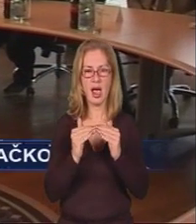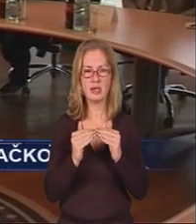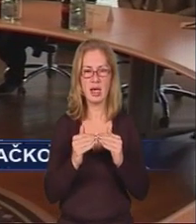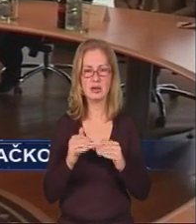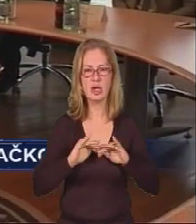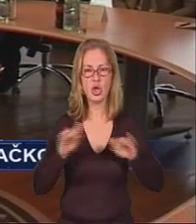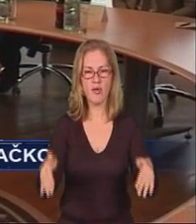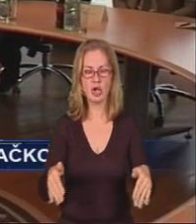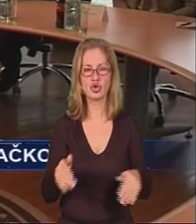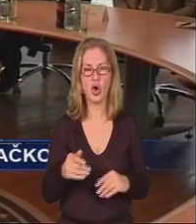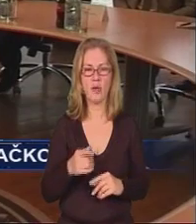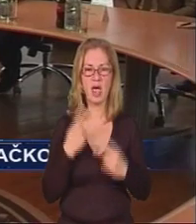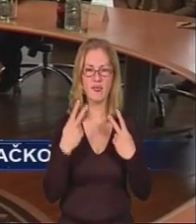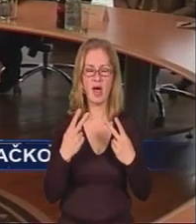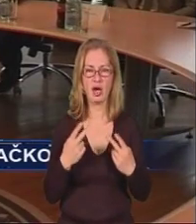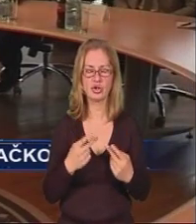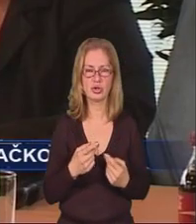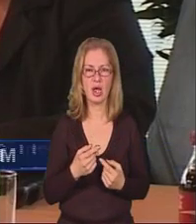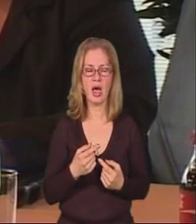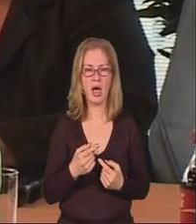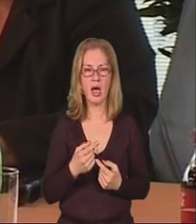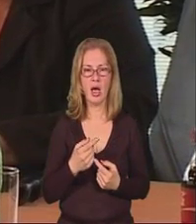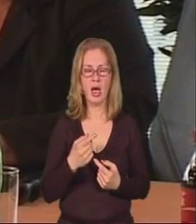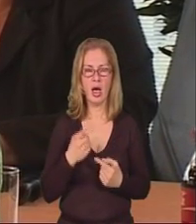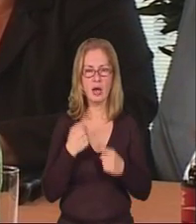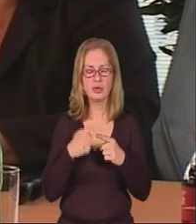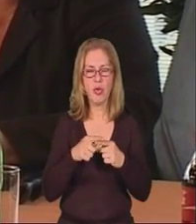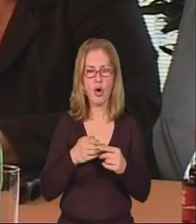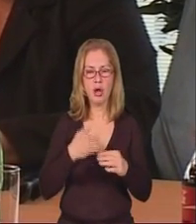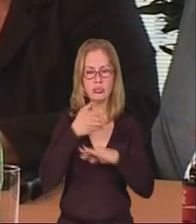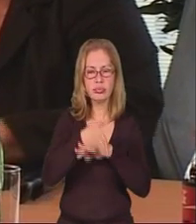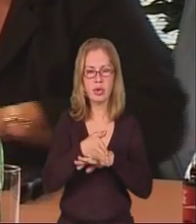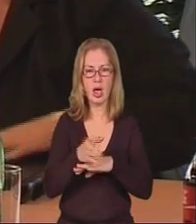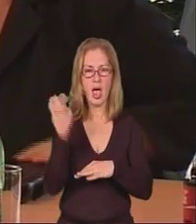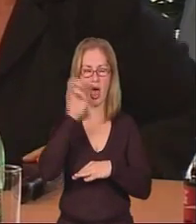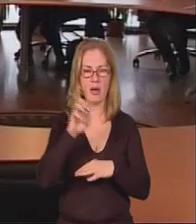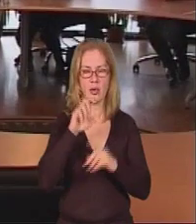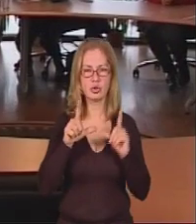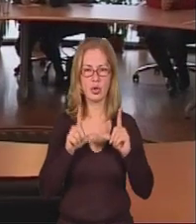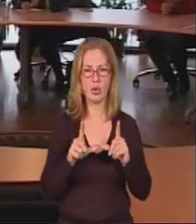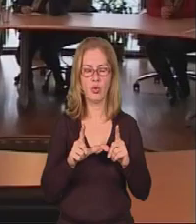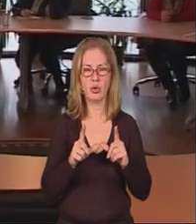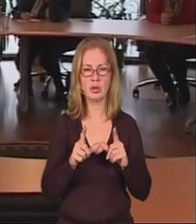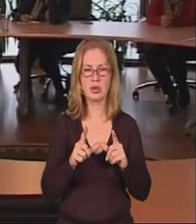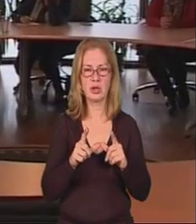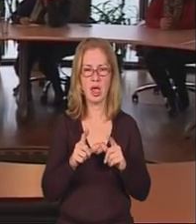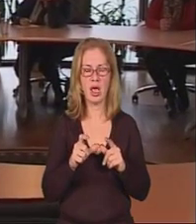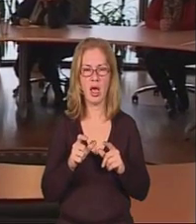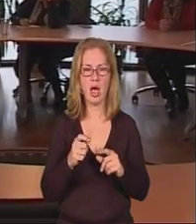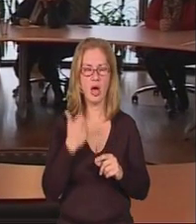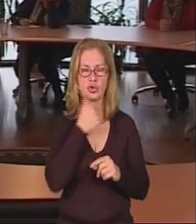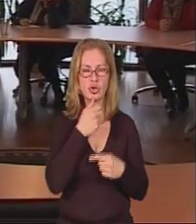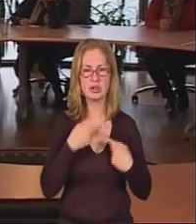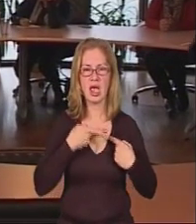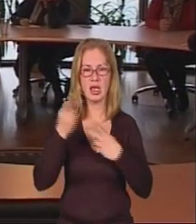važna, ne samo zbog projekata edukativnog karaktera, već i zbog lakšeg pristupa tržištu Evropske unije, naglasio je direktor instituta.